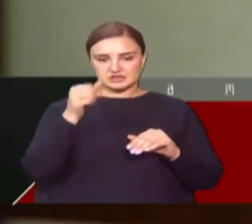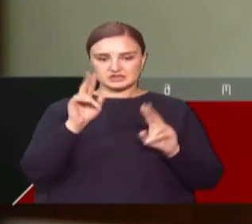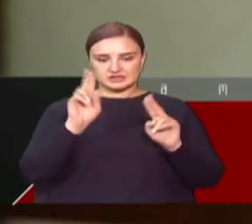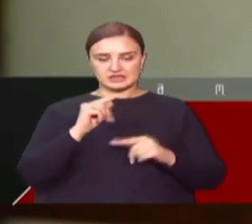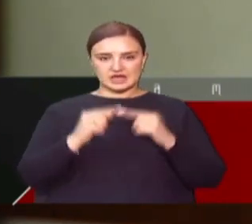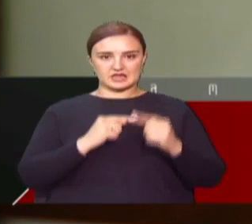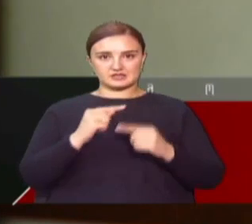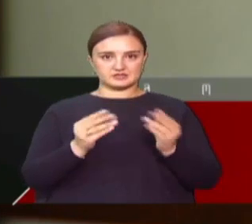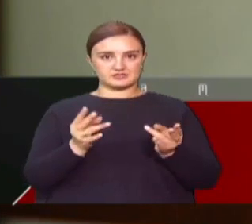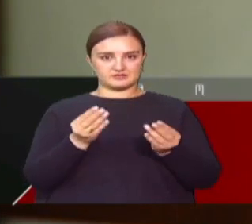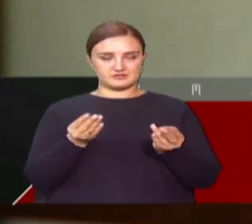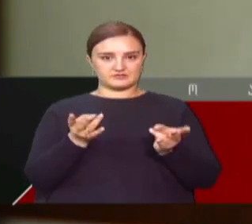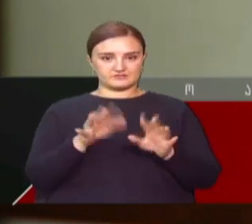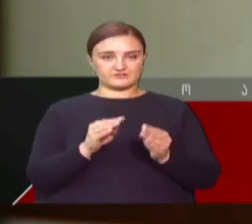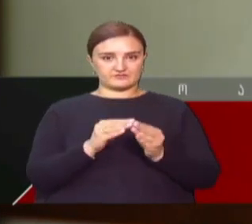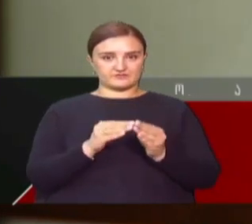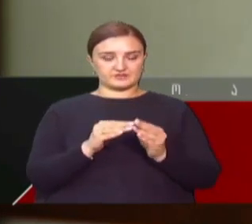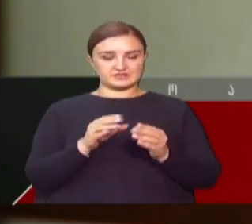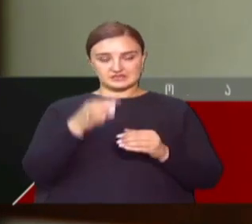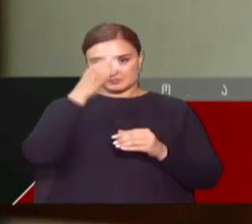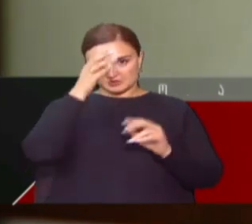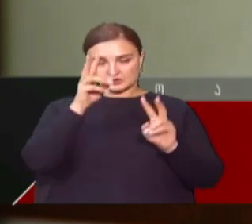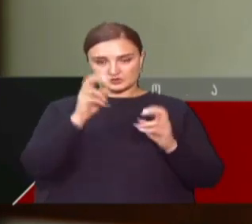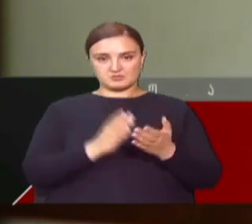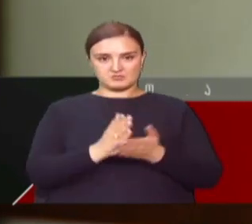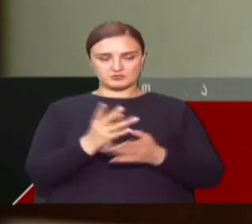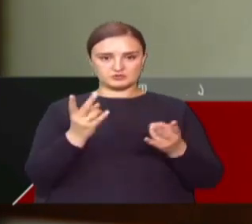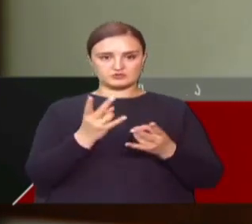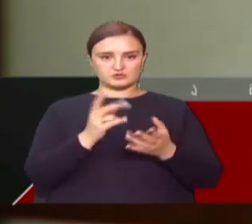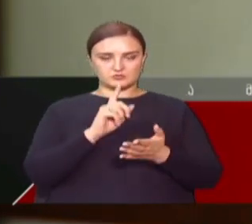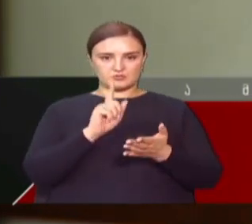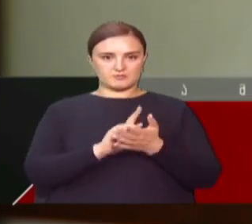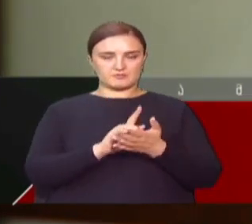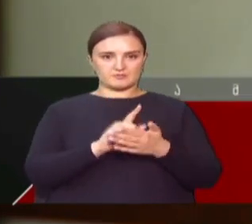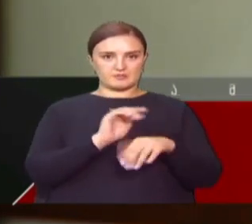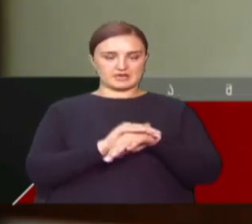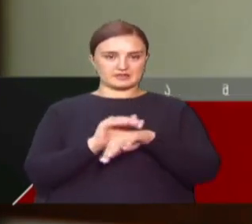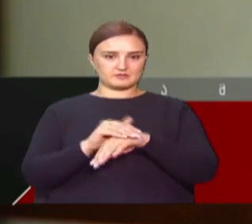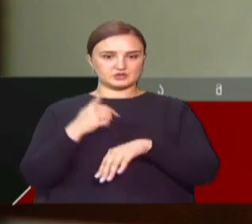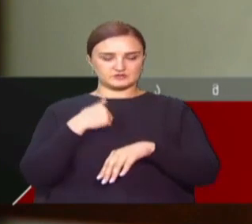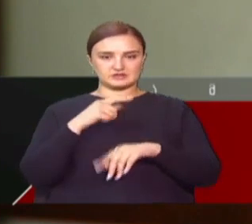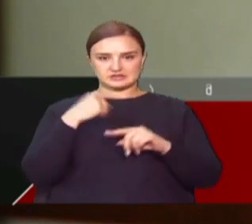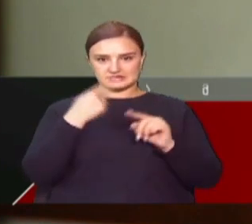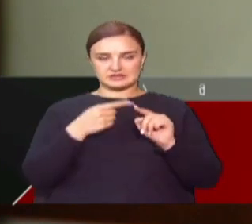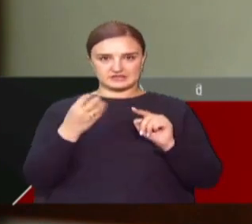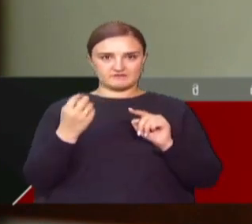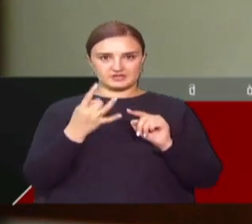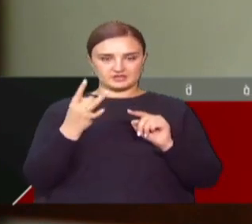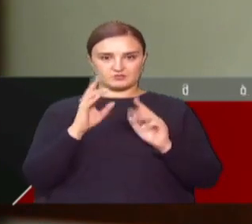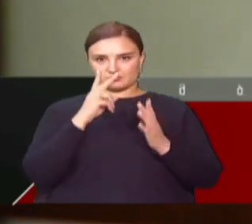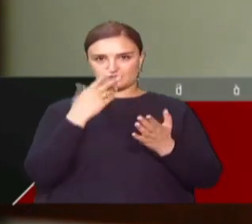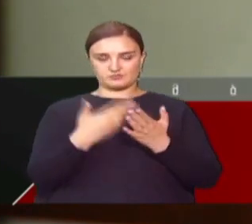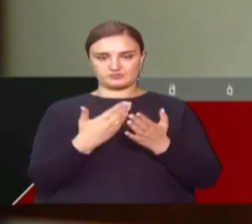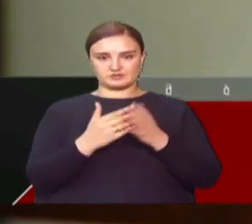ქვეყანა, თუმცა სამეცნიერო მიმართულებას აუცილებლად ჭირდება ფაქტების მუდმივი გამყარება და ჩვენ წელს კიდევ ერთხელ დავამტკიცებთ